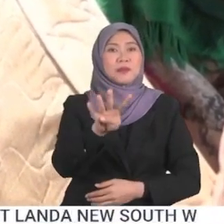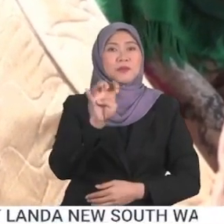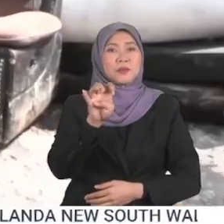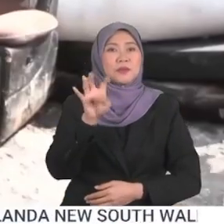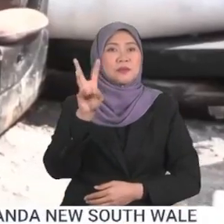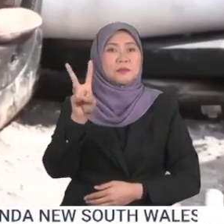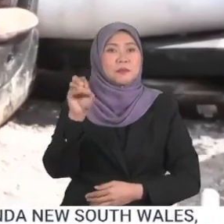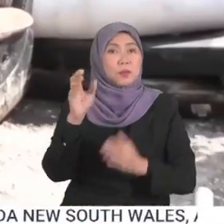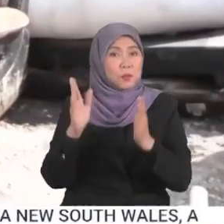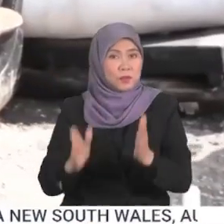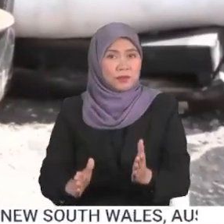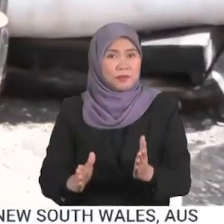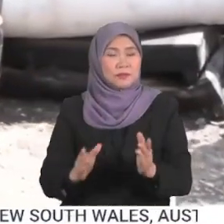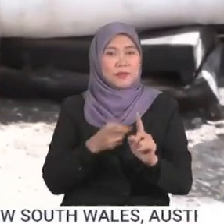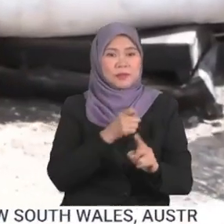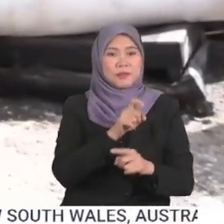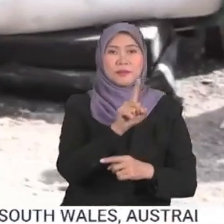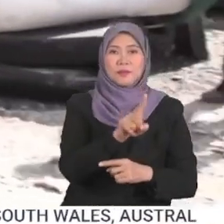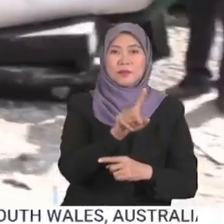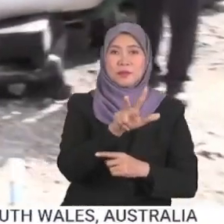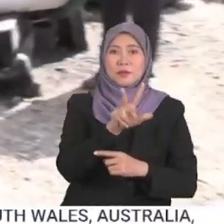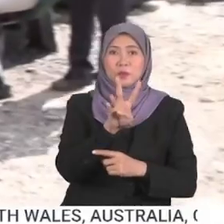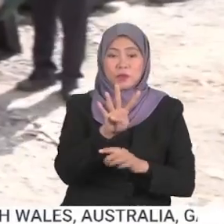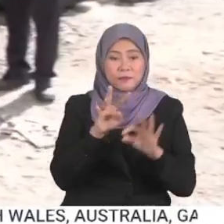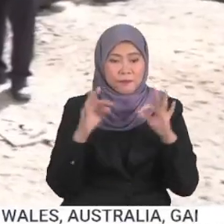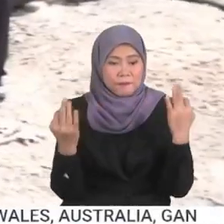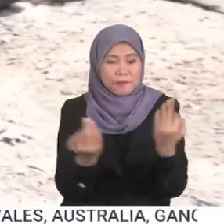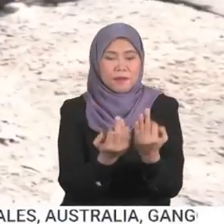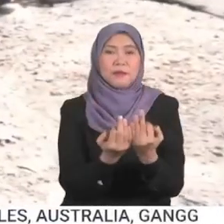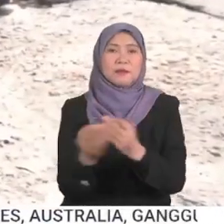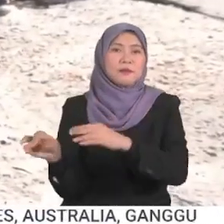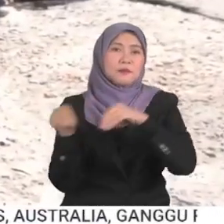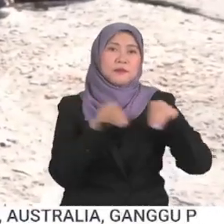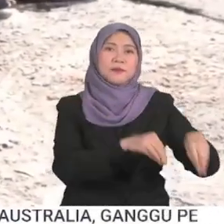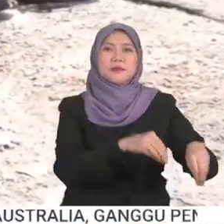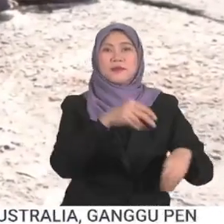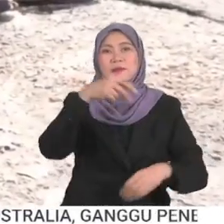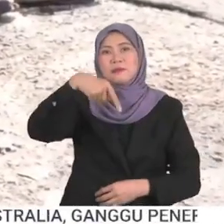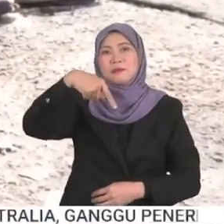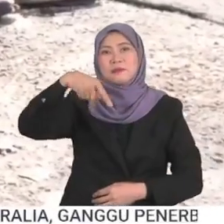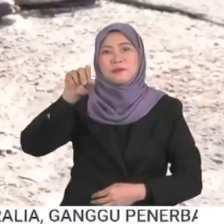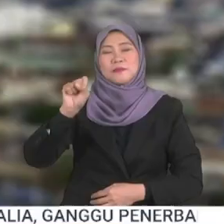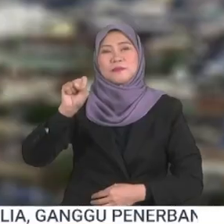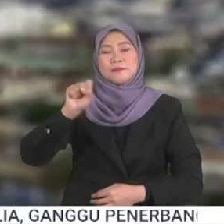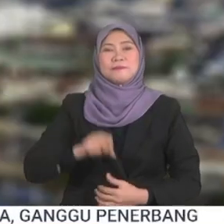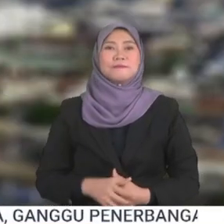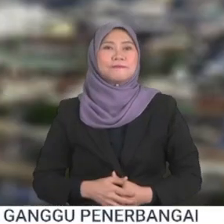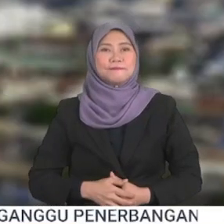orang daripada 132 keluarga dipindahkan ke PPS.